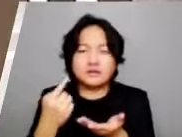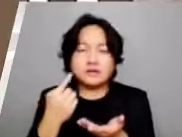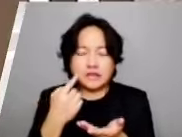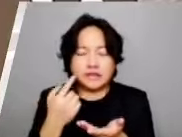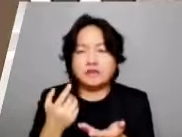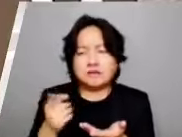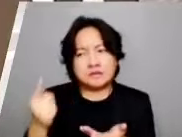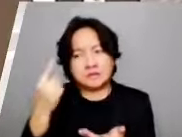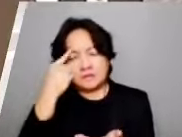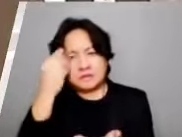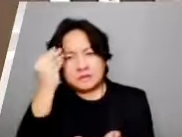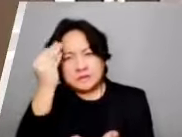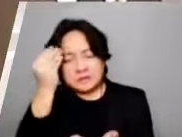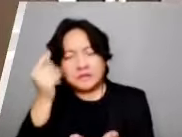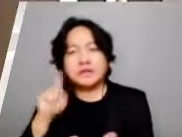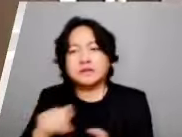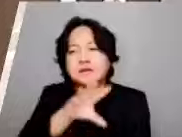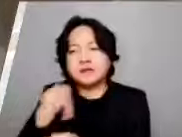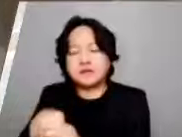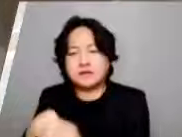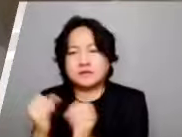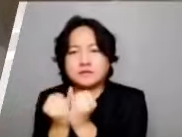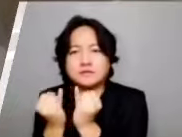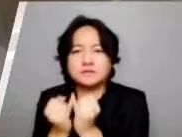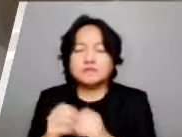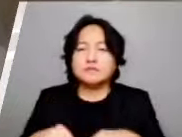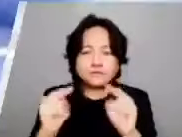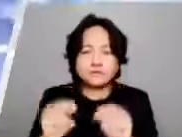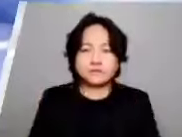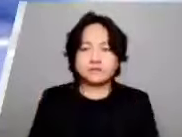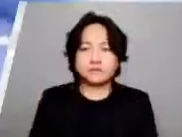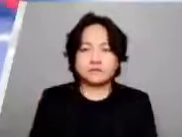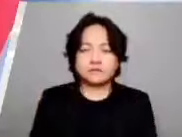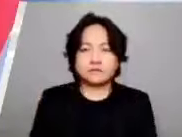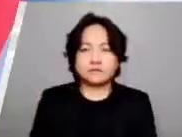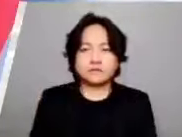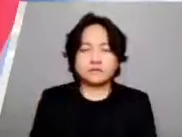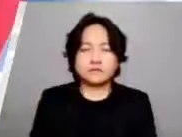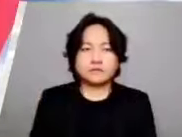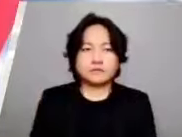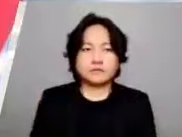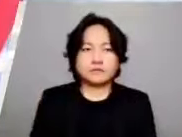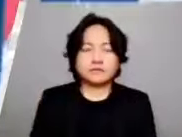po. Von Aquino nagbabalita para sa GMA Integrated News.